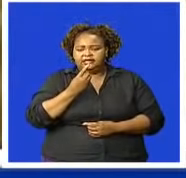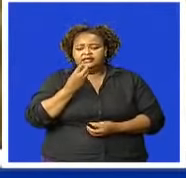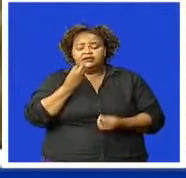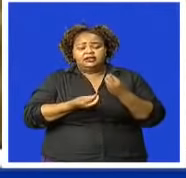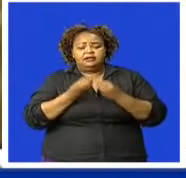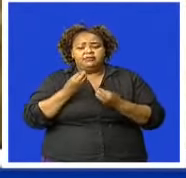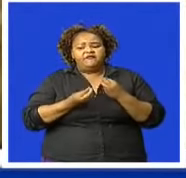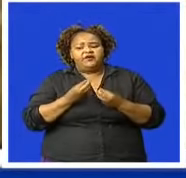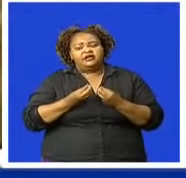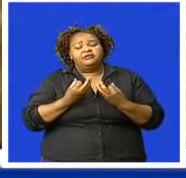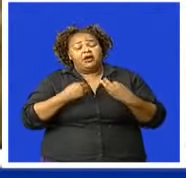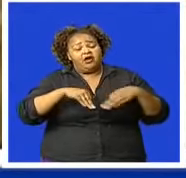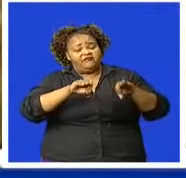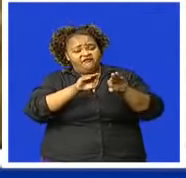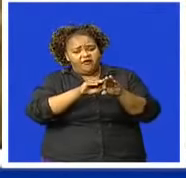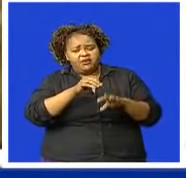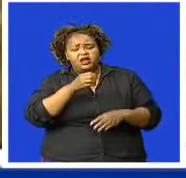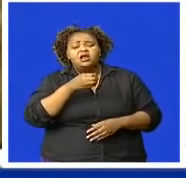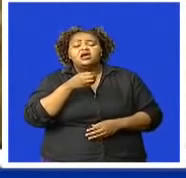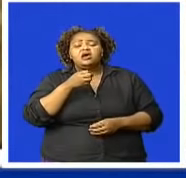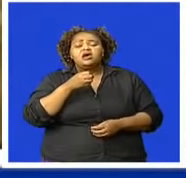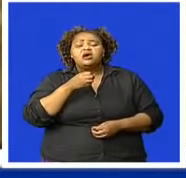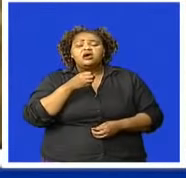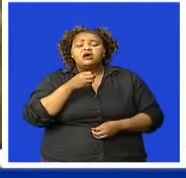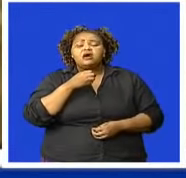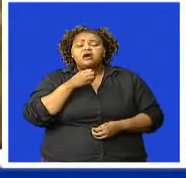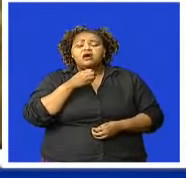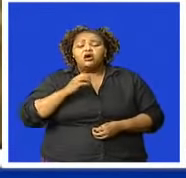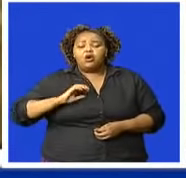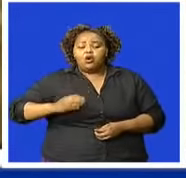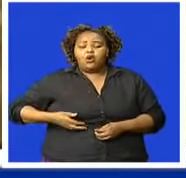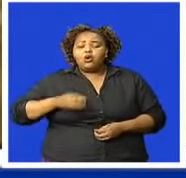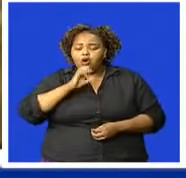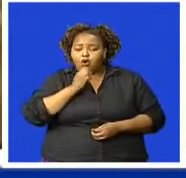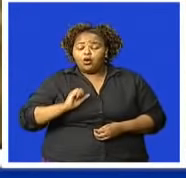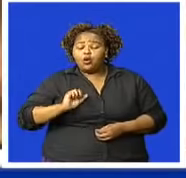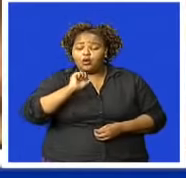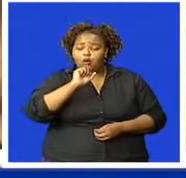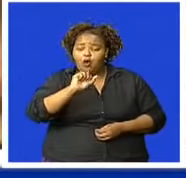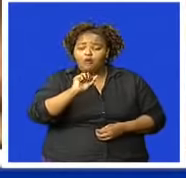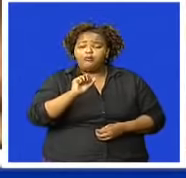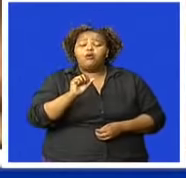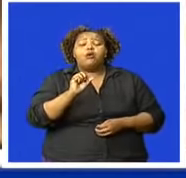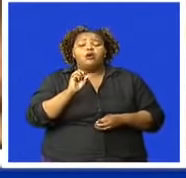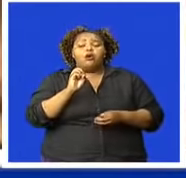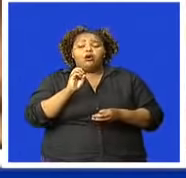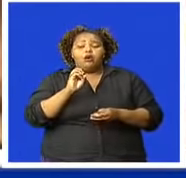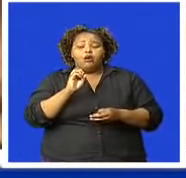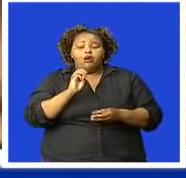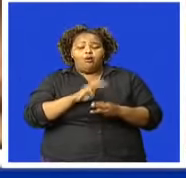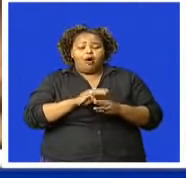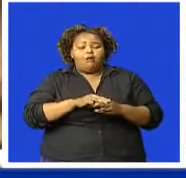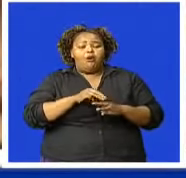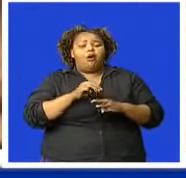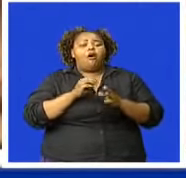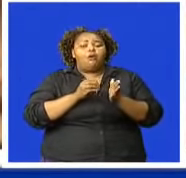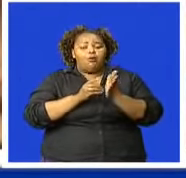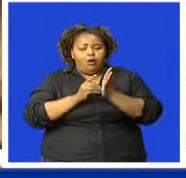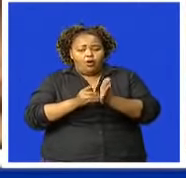bebakagogwabo nabafika ekhaya makwabo wabathuma esitolo lapho khona batfolele ngodi basesendleleni leya